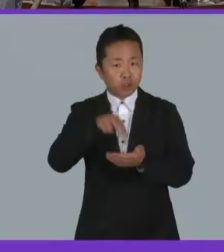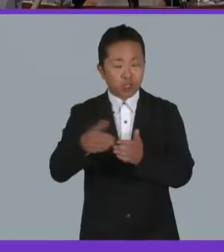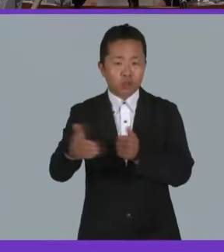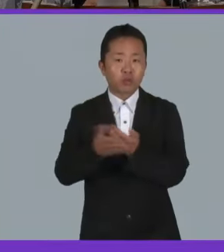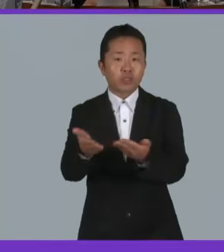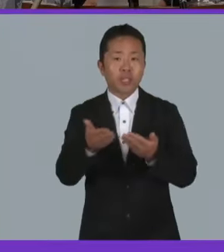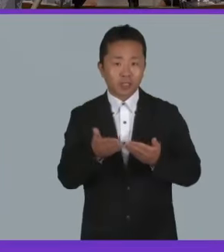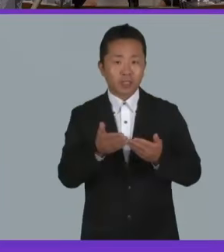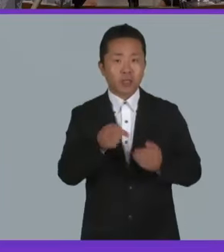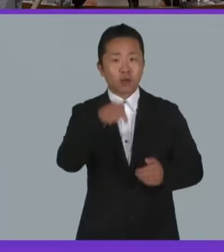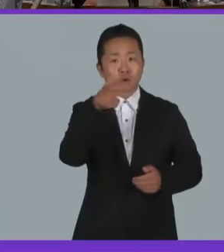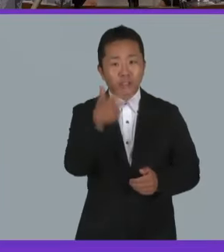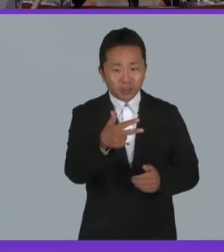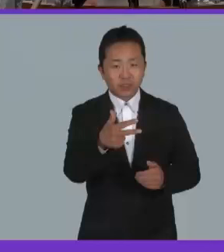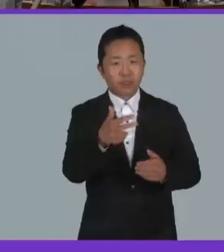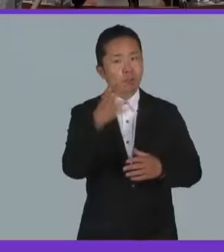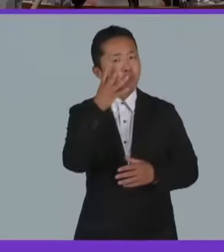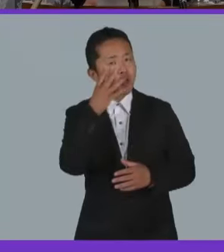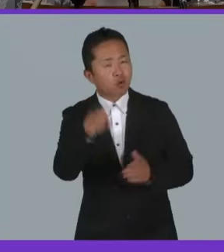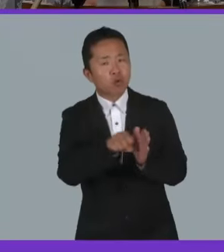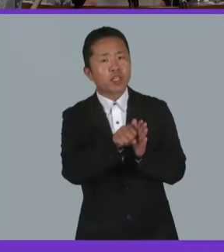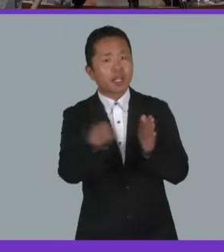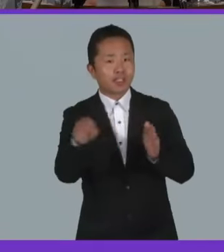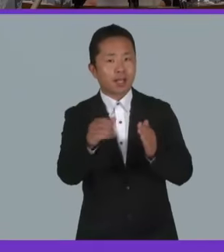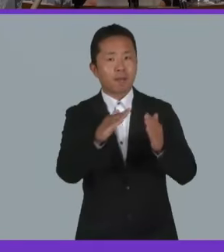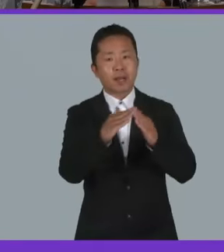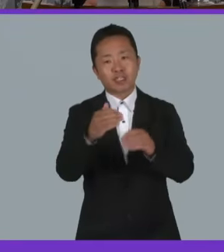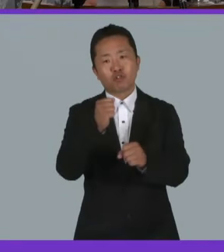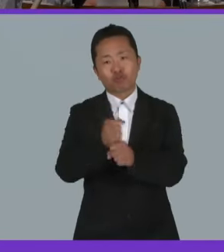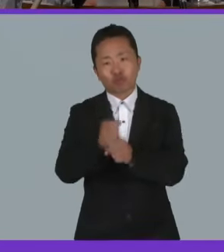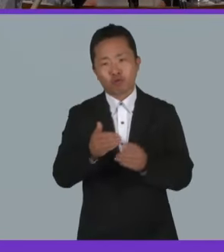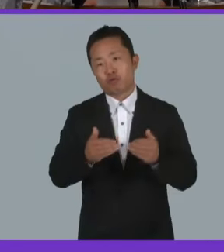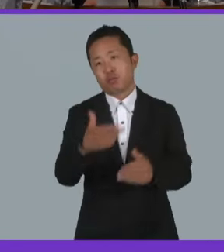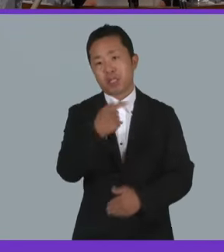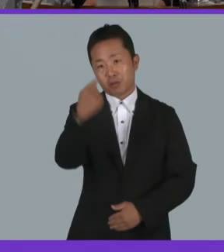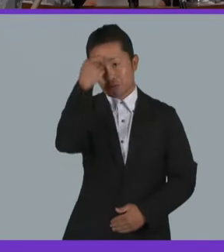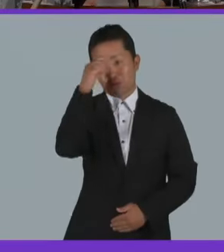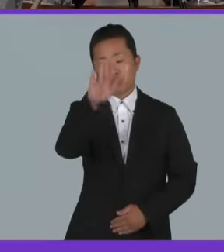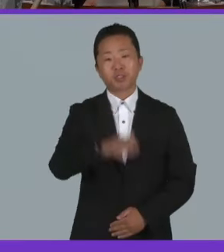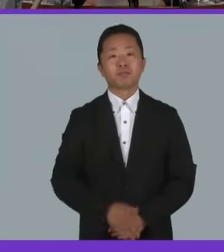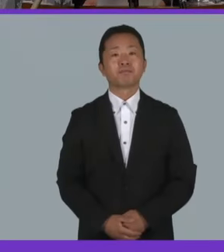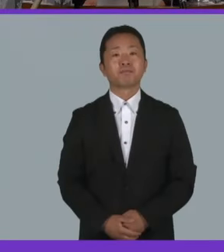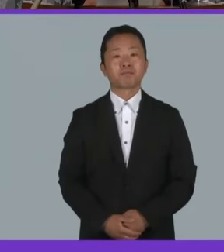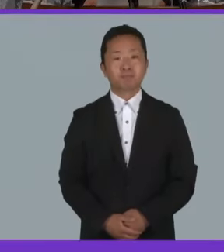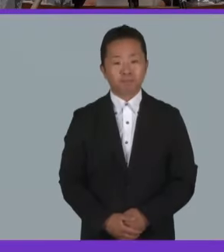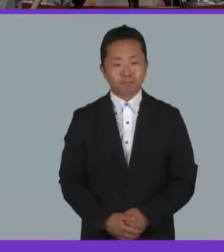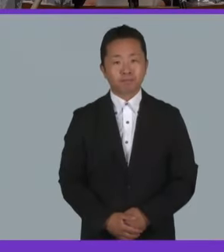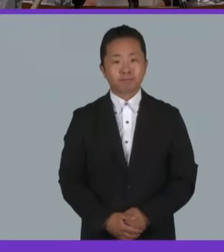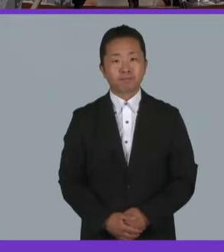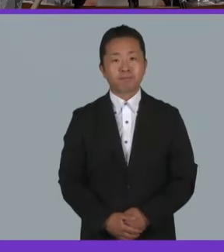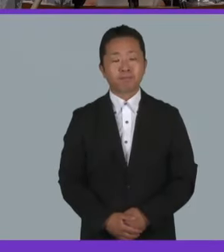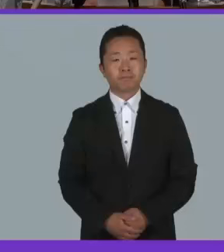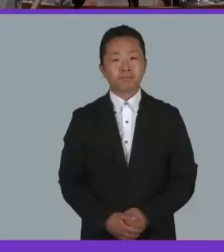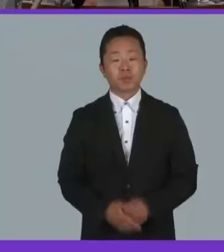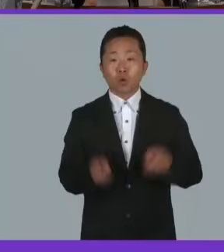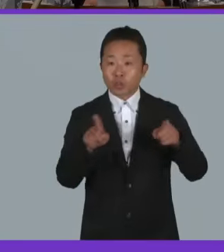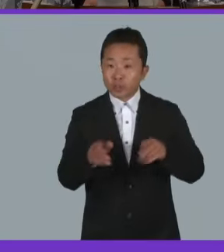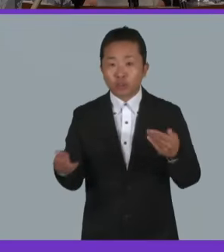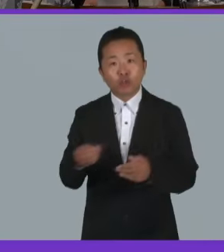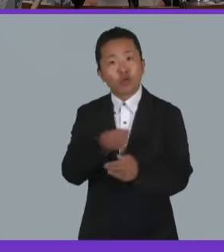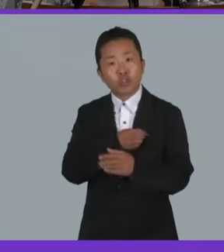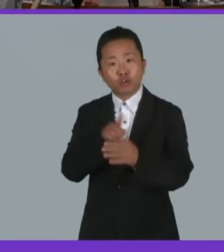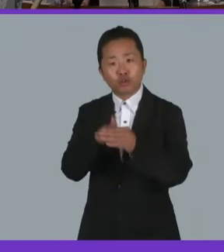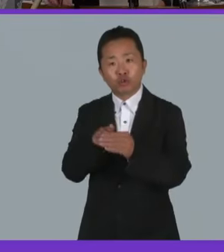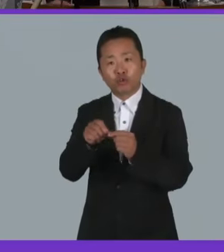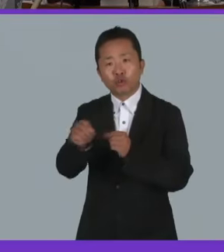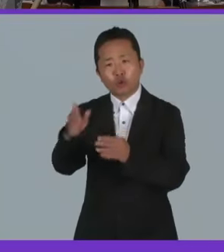と魅力を生かしたまちづくりをより一層進めたいと考えております。同時に職員の中長期的な